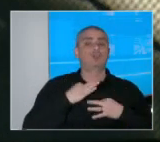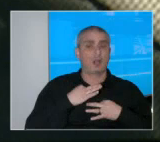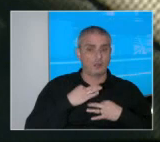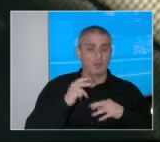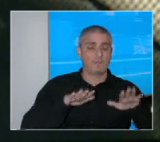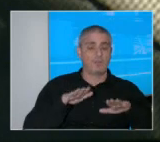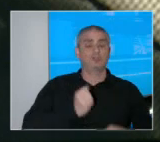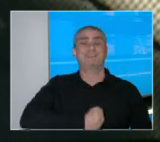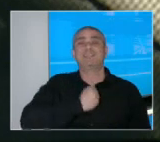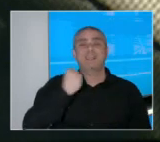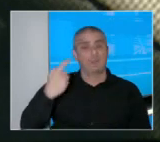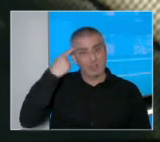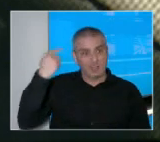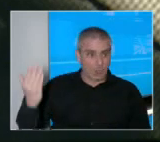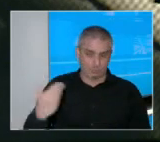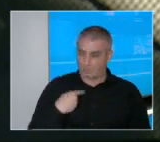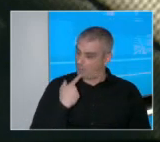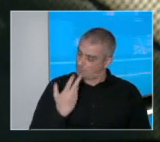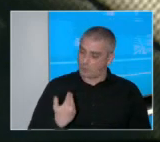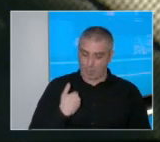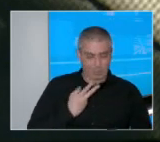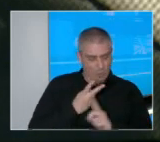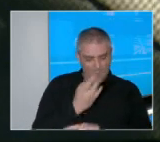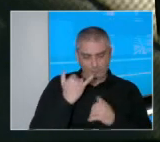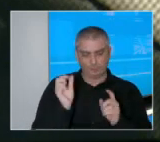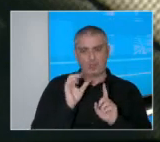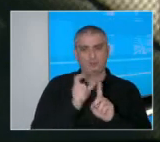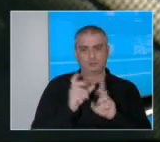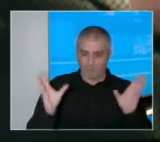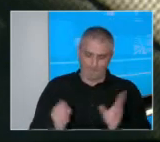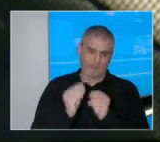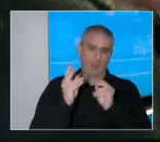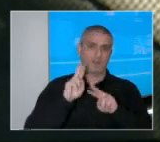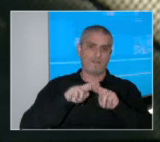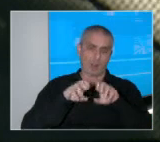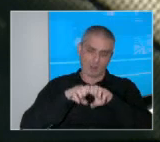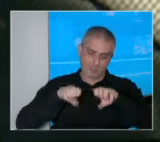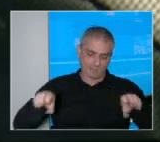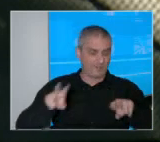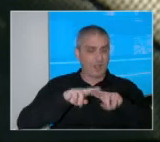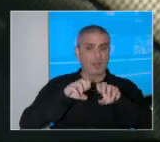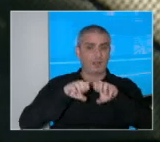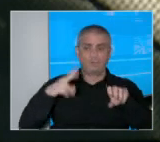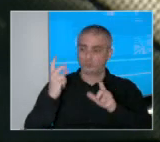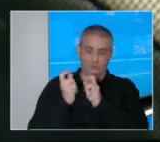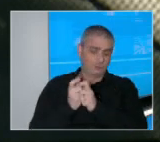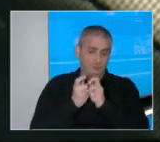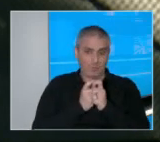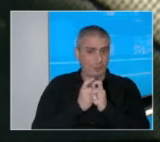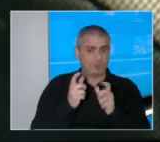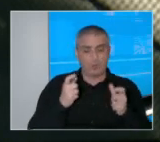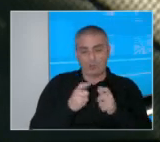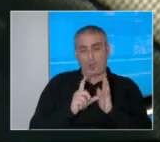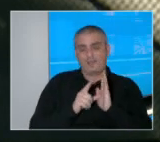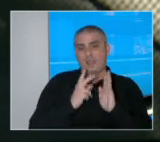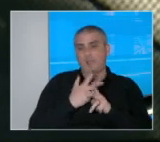היא לממשלת ימין אידיאולוגית, אמרנו, אנחנו עוברים עכשיו את אחוז החסימה ביחד, ואז נפרדים לשנייה, ואז נפרדים לשתי סיעות, זה בלוק